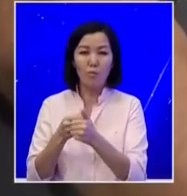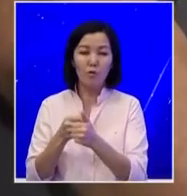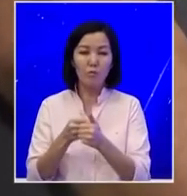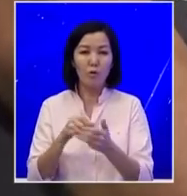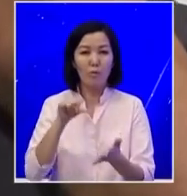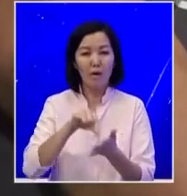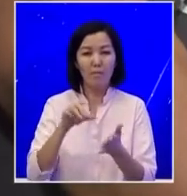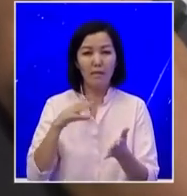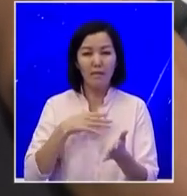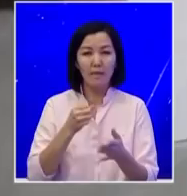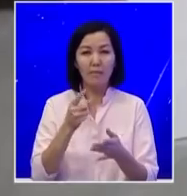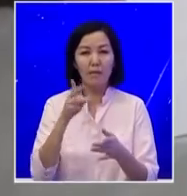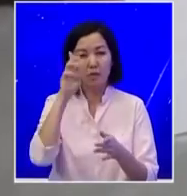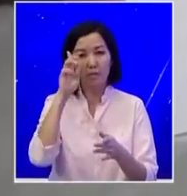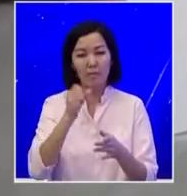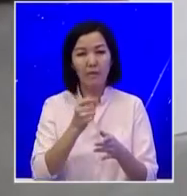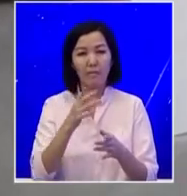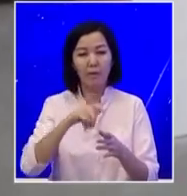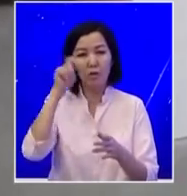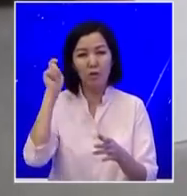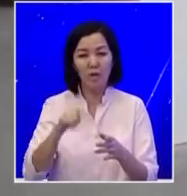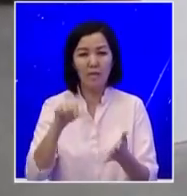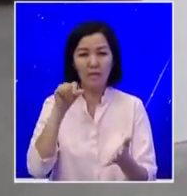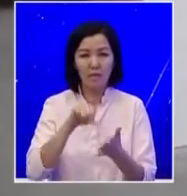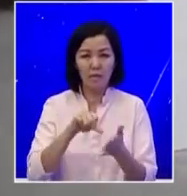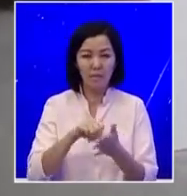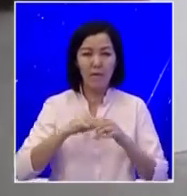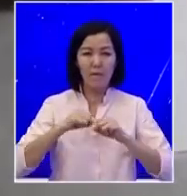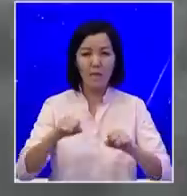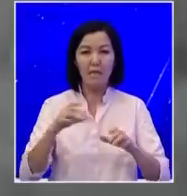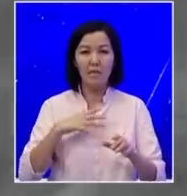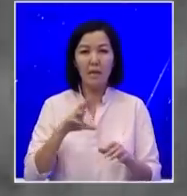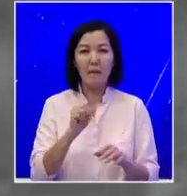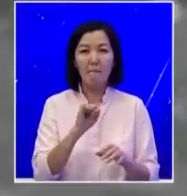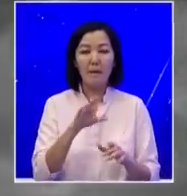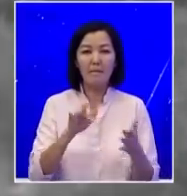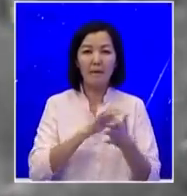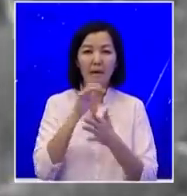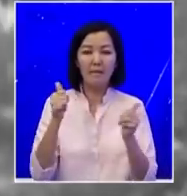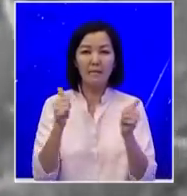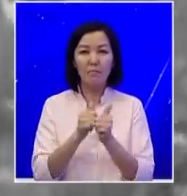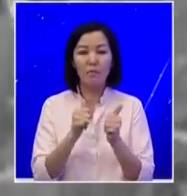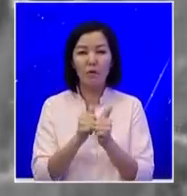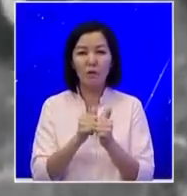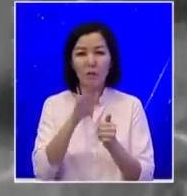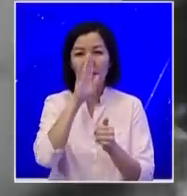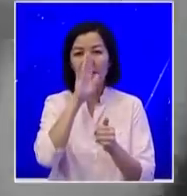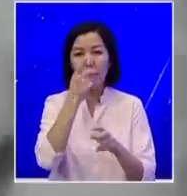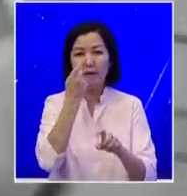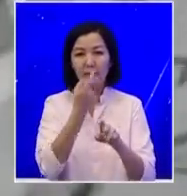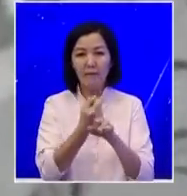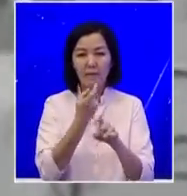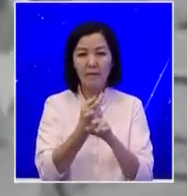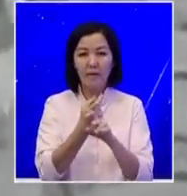қабылданады. Бірнеше шайқаста ерлік жасайды. Бір ғана Майсын қаласы маңында болған ұрыста жаудың отты нүктесін